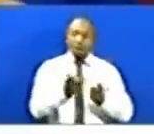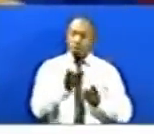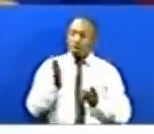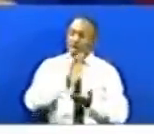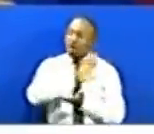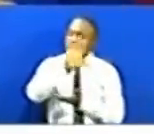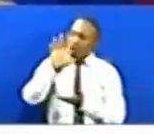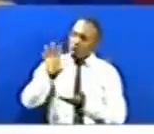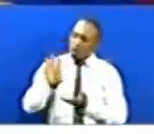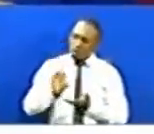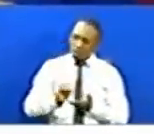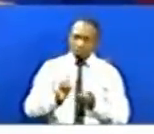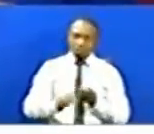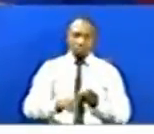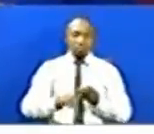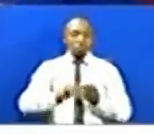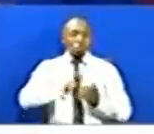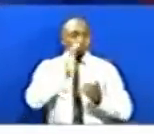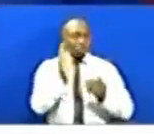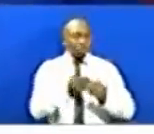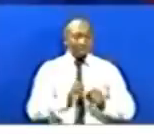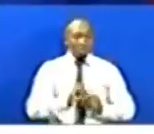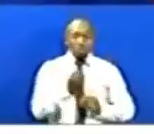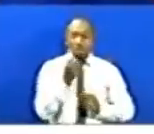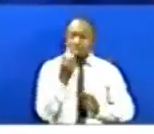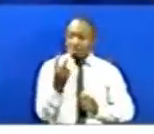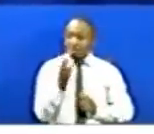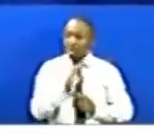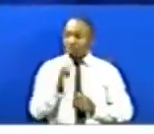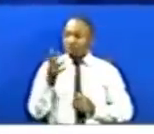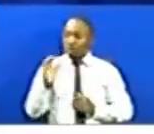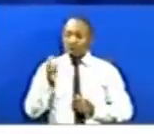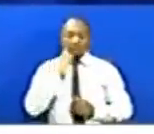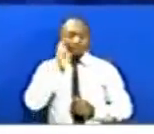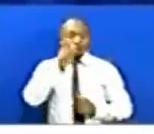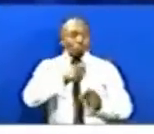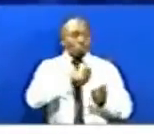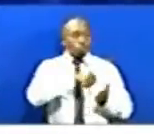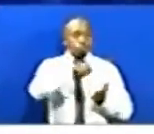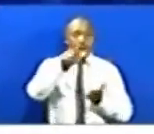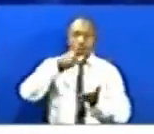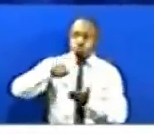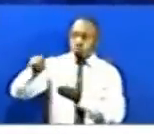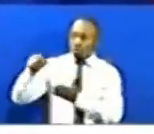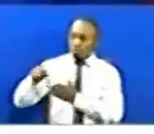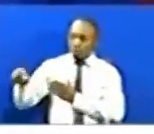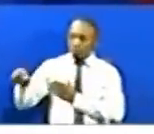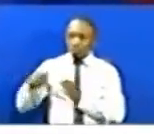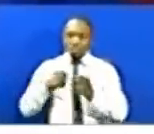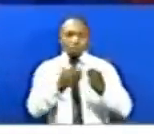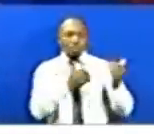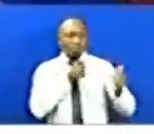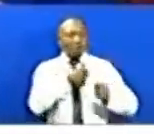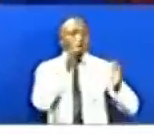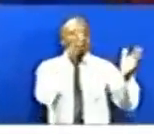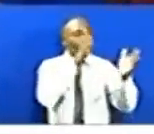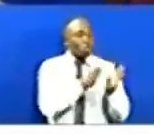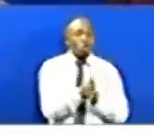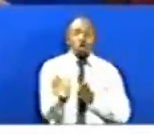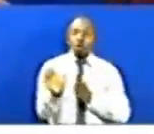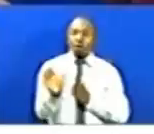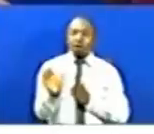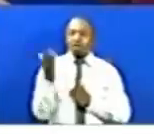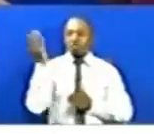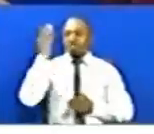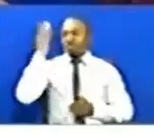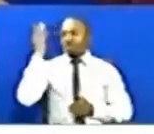na wenzake wote hawa kulipa milioni 2,40,000 ambayo kila mmoja wao amelipwa, kwa vile huu ni utoro